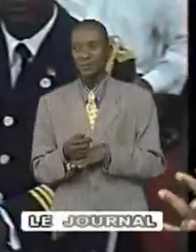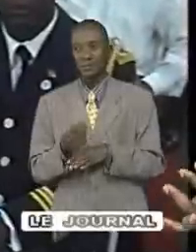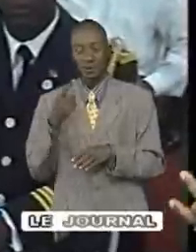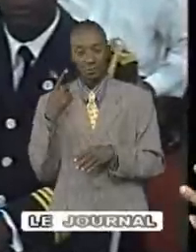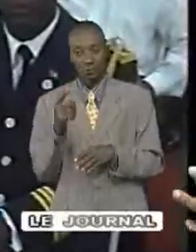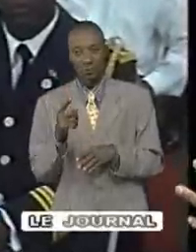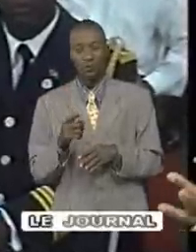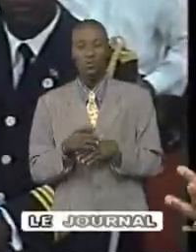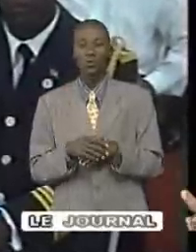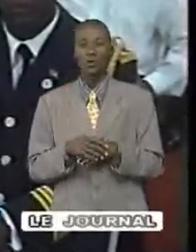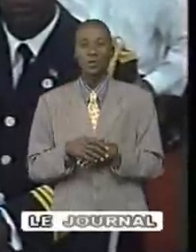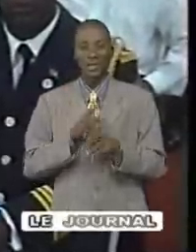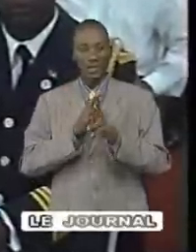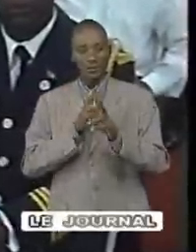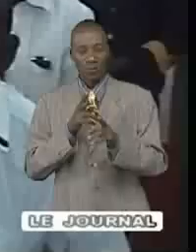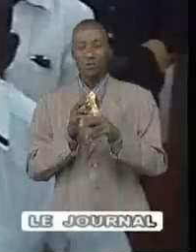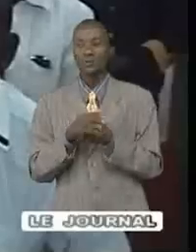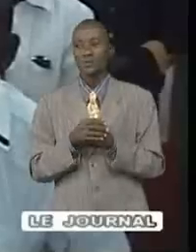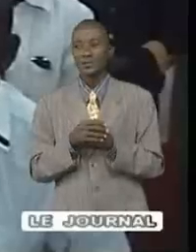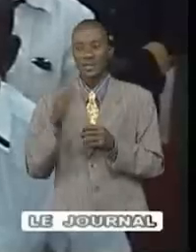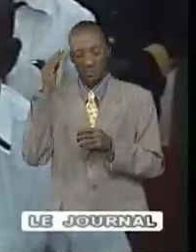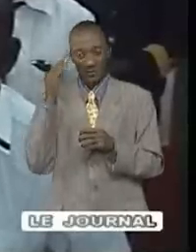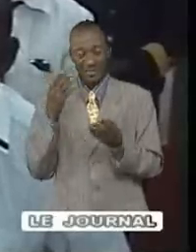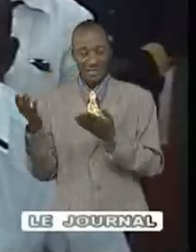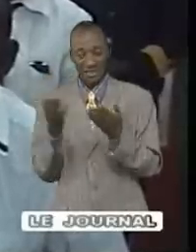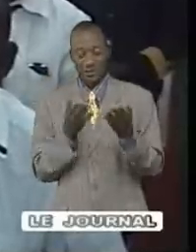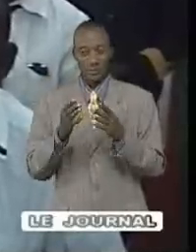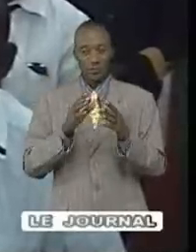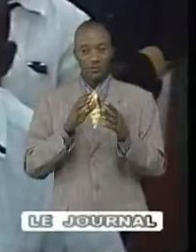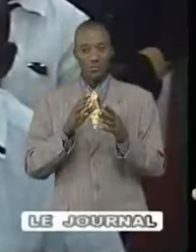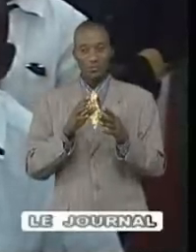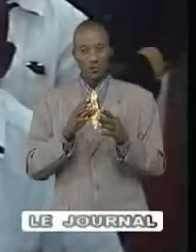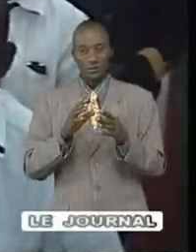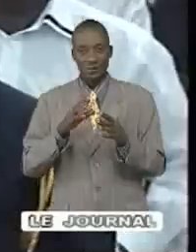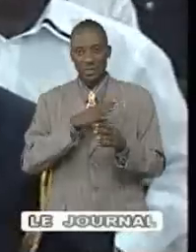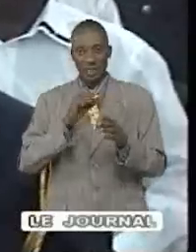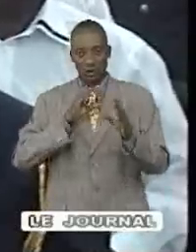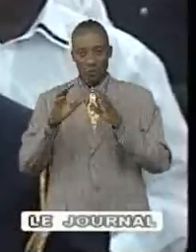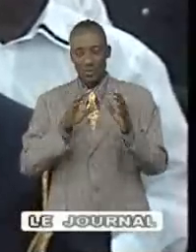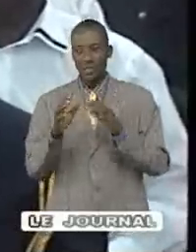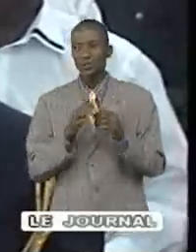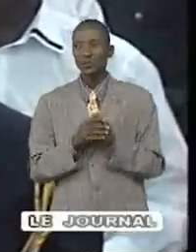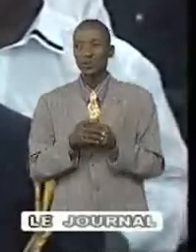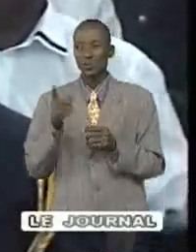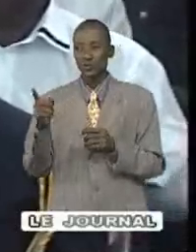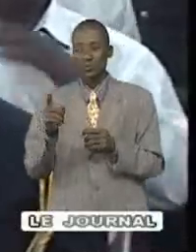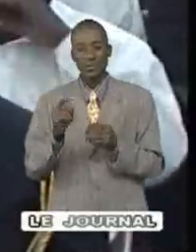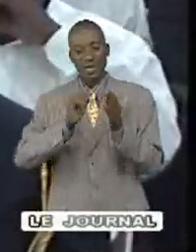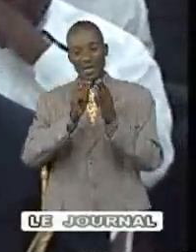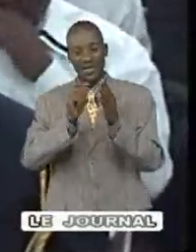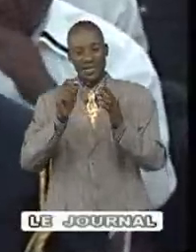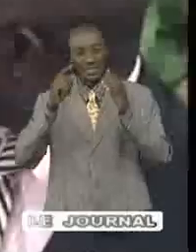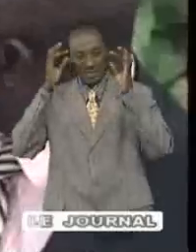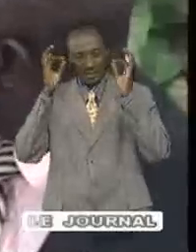rapport de ces missions, le ministre des Transports et Voies de Communication Justin Kalumba Monangongo a pris un certain nombre de mesures